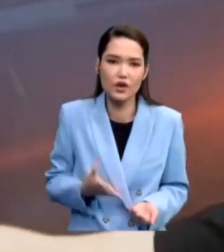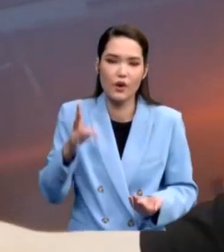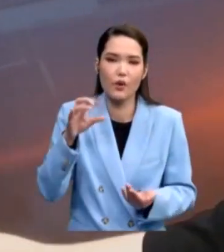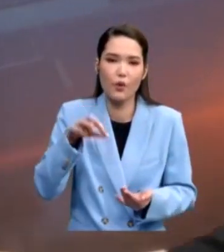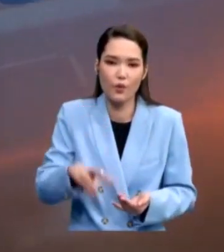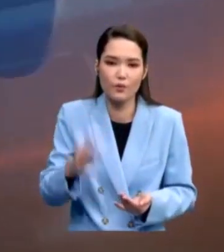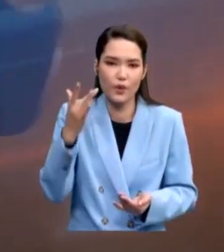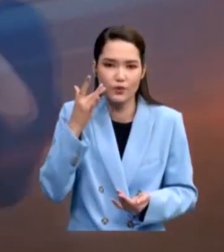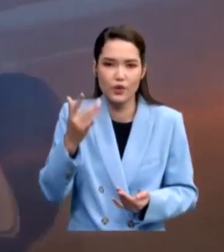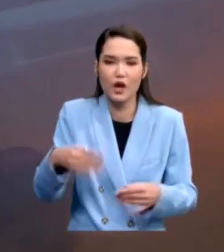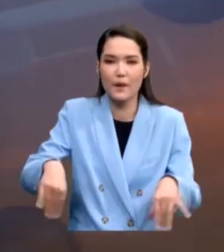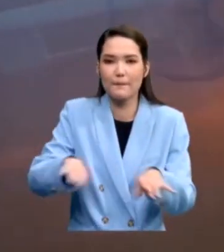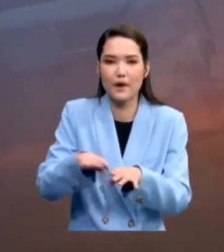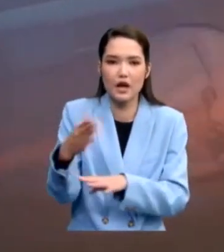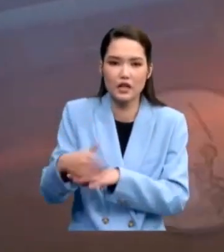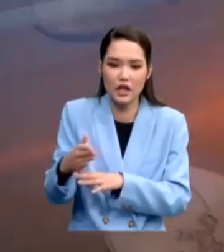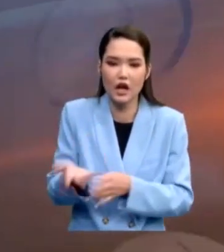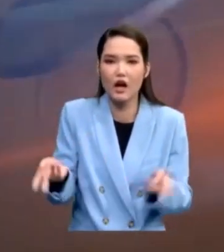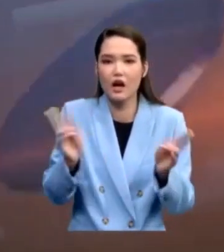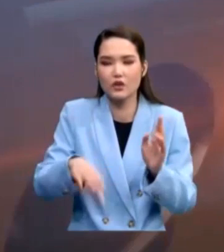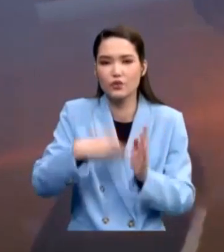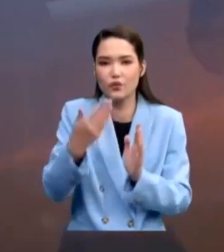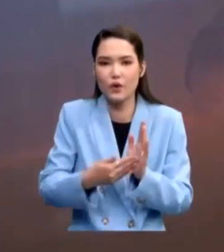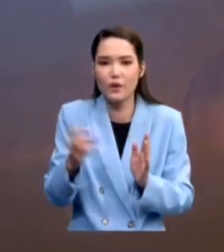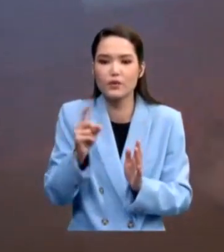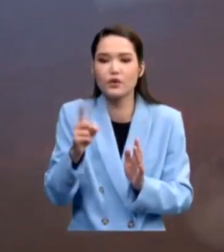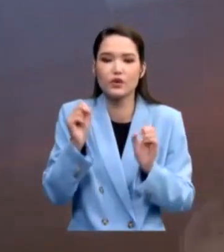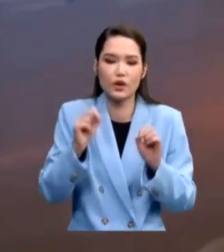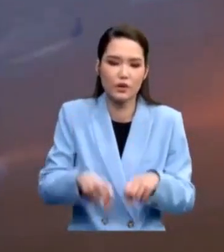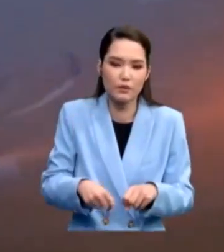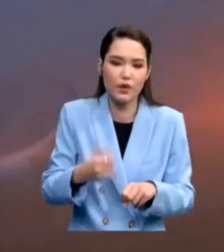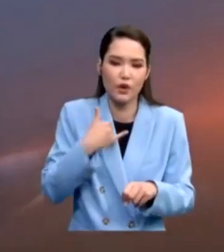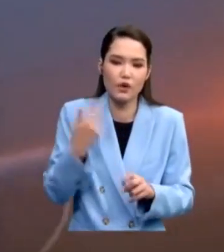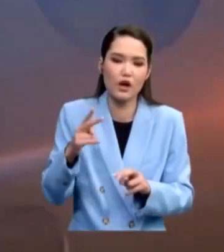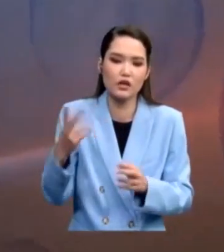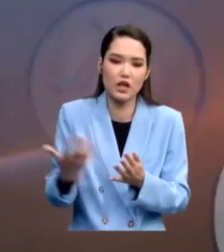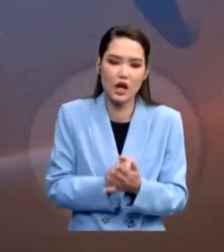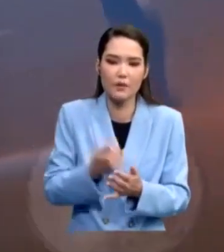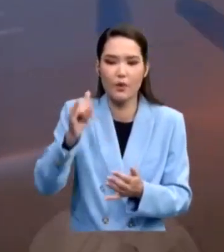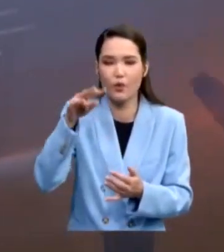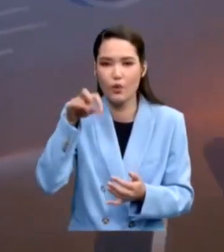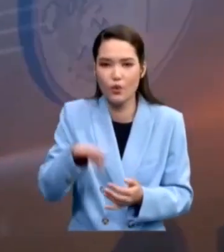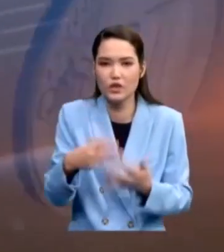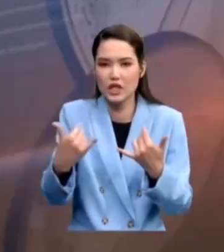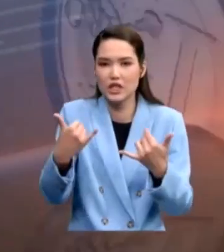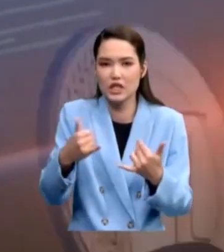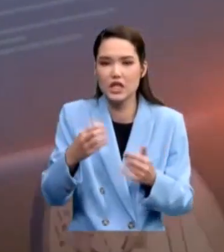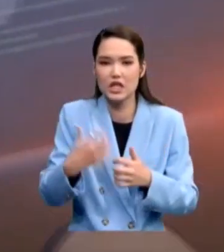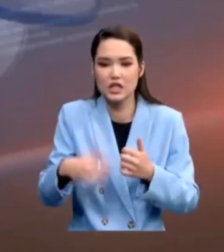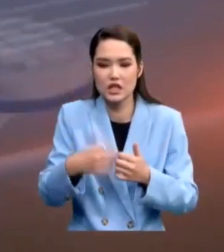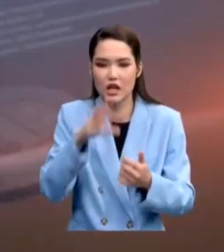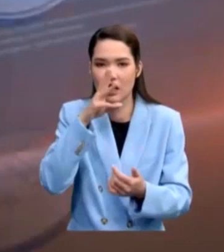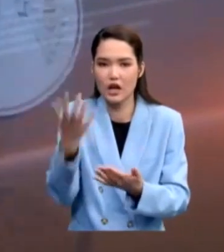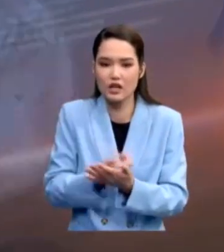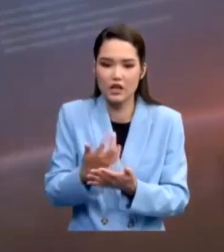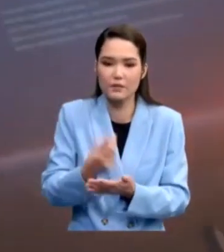коммуналки, погашение кредитов. Тогда остается вопрос, на что же жить? Вот и получается, что с учетом нынешней средней медианной зарплаты